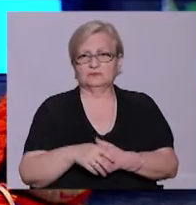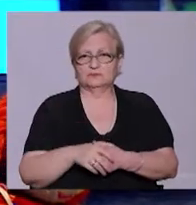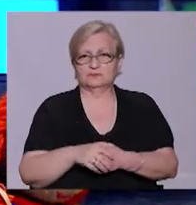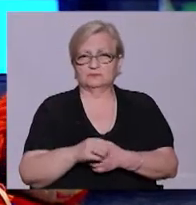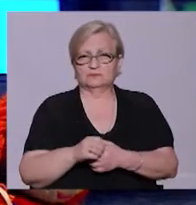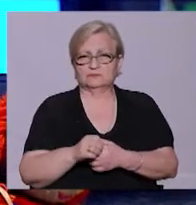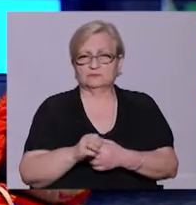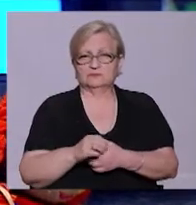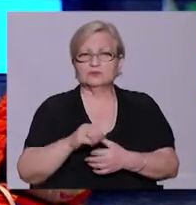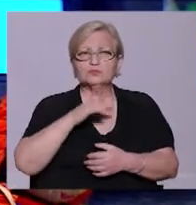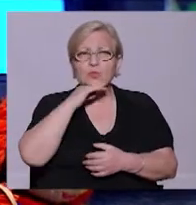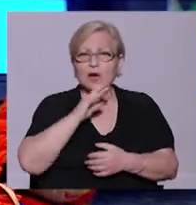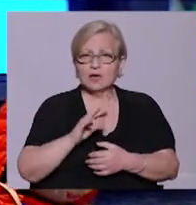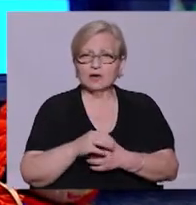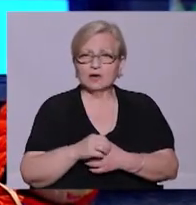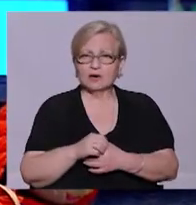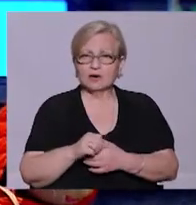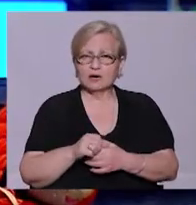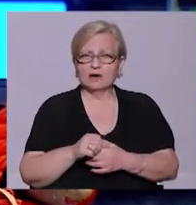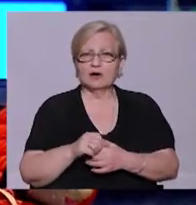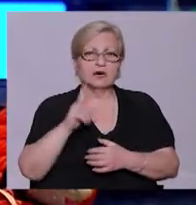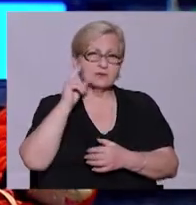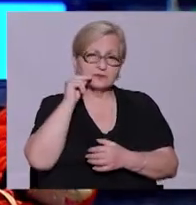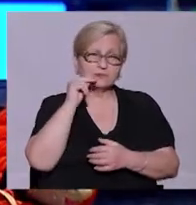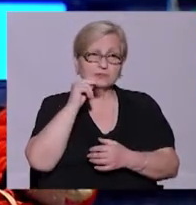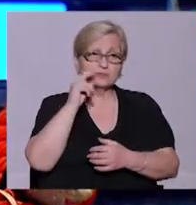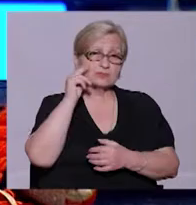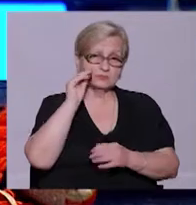თუ ასოები არ მეყო, ავდგები და ციფრებს დავწერ.